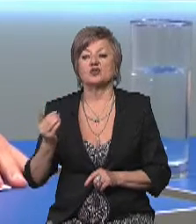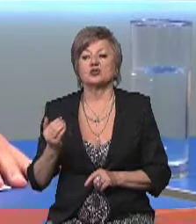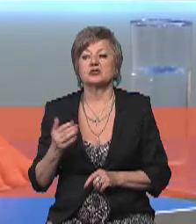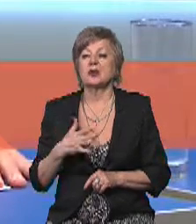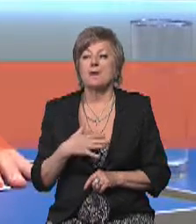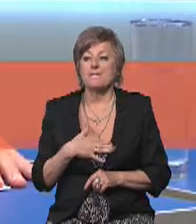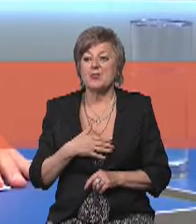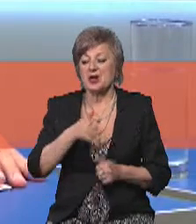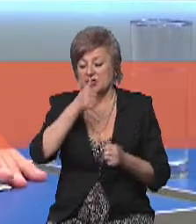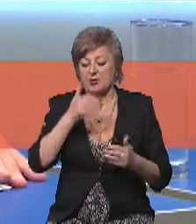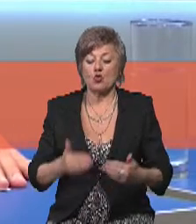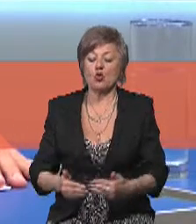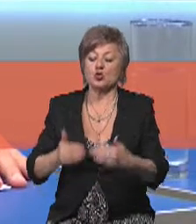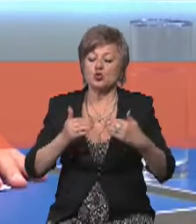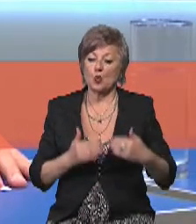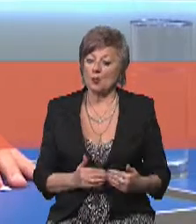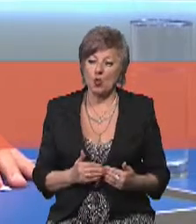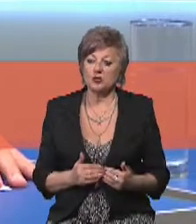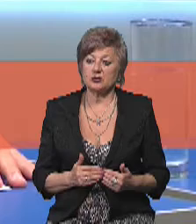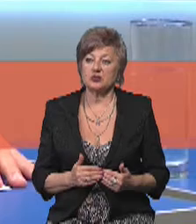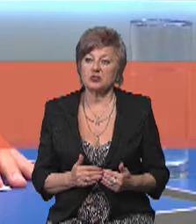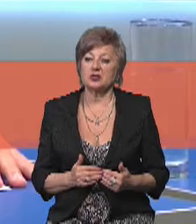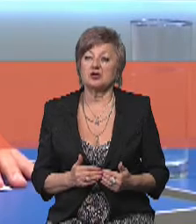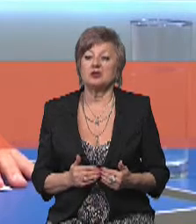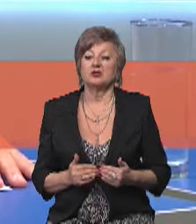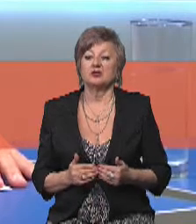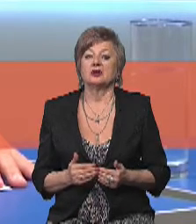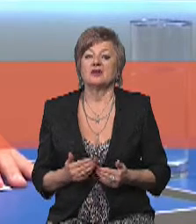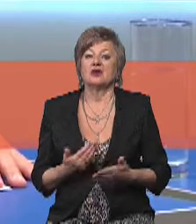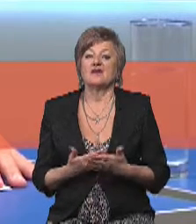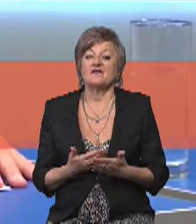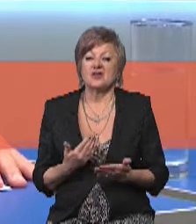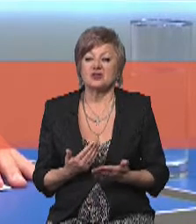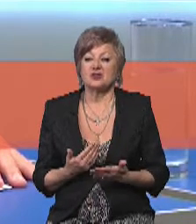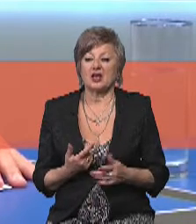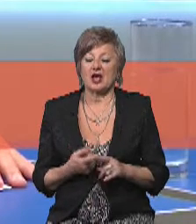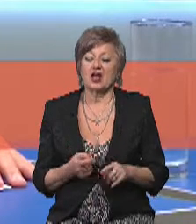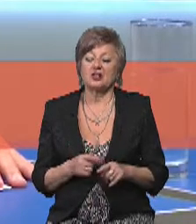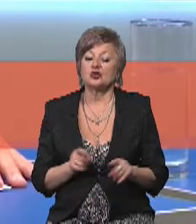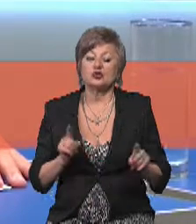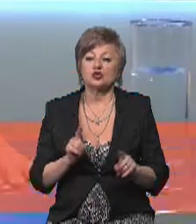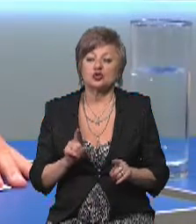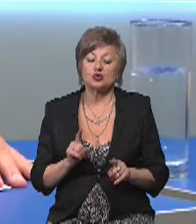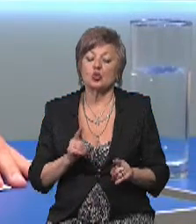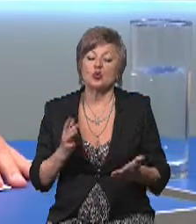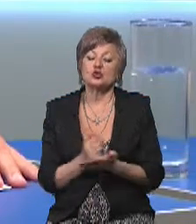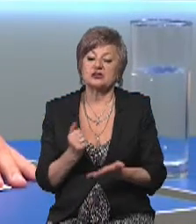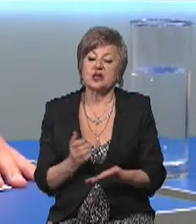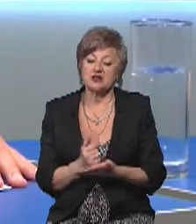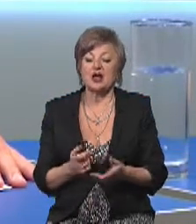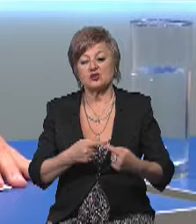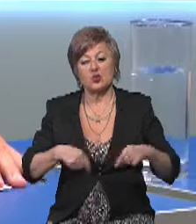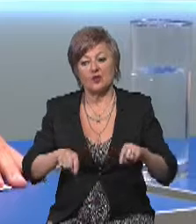не можемо відступити, да, ми не можемо відступити від всього того, що досягнено у